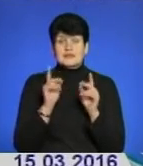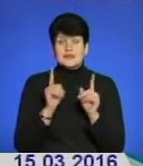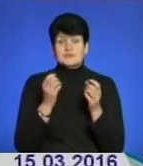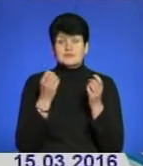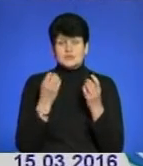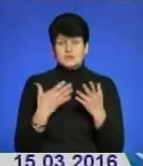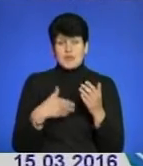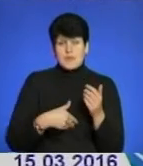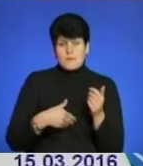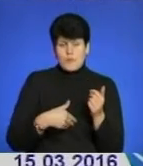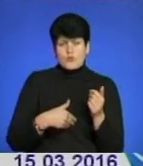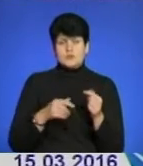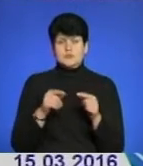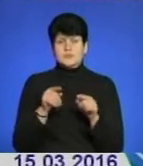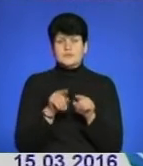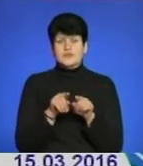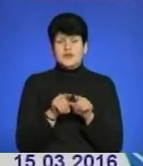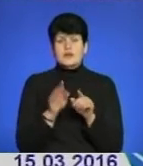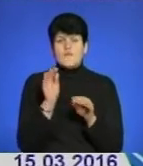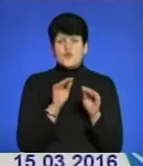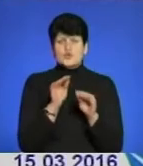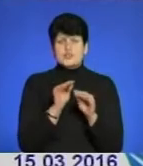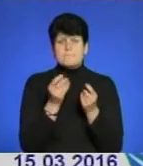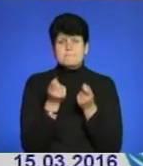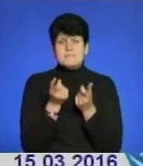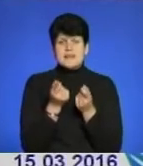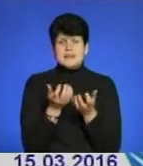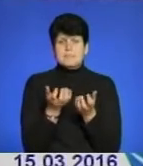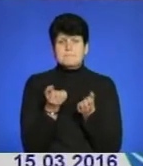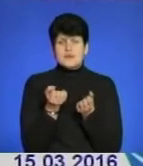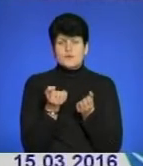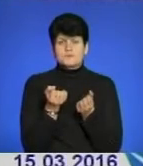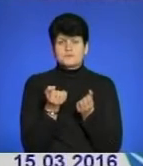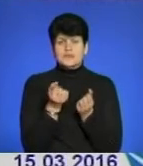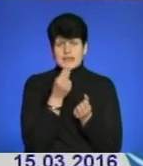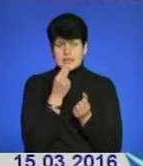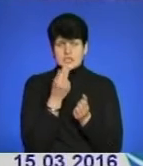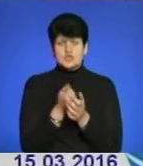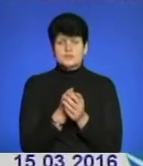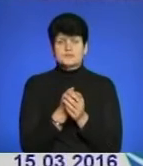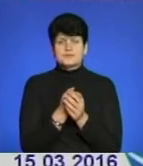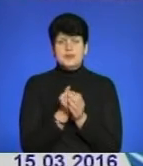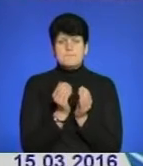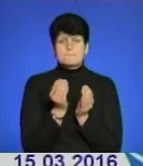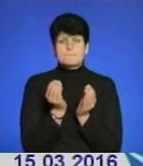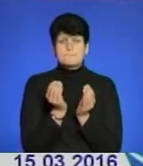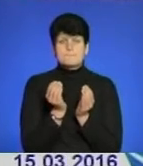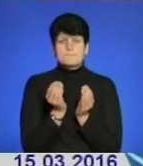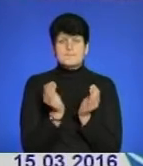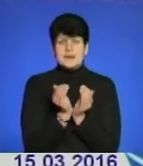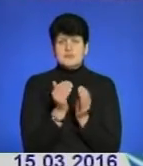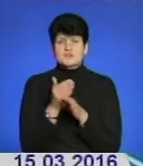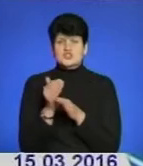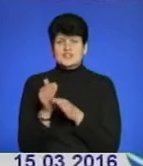постування, так як воно включає в себе невеликий прийом їжі невеликими частинами,